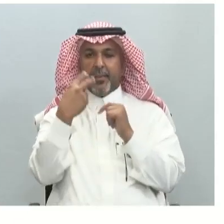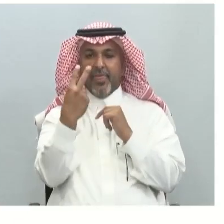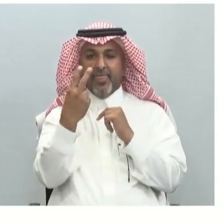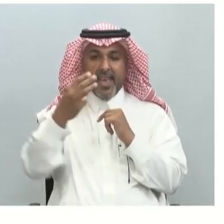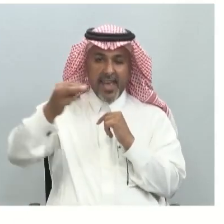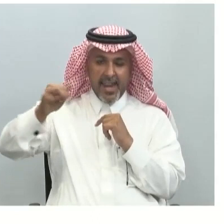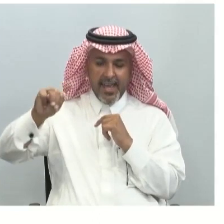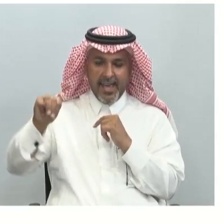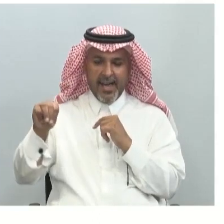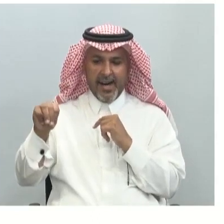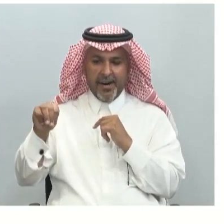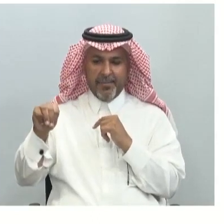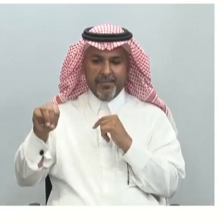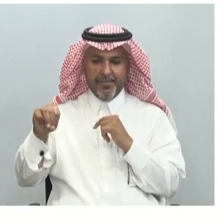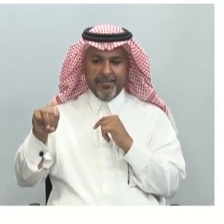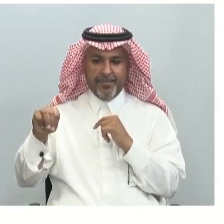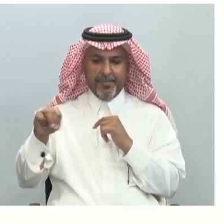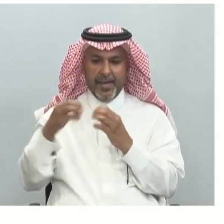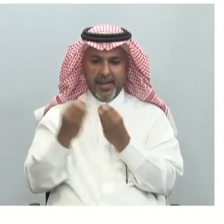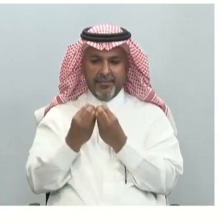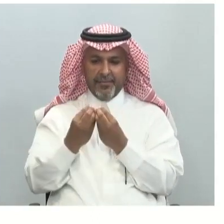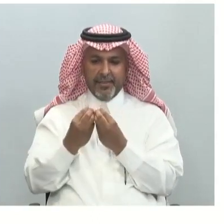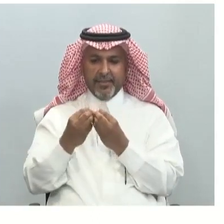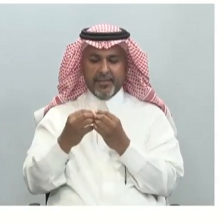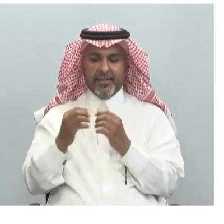راح اضربها في الاثنين ام كلها